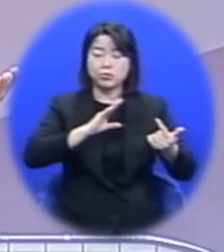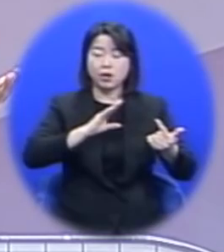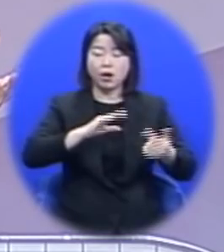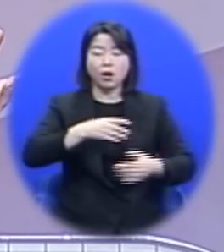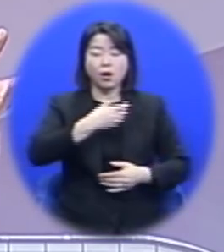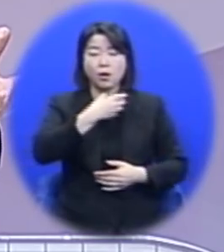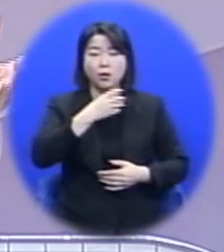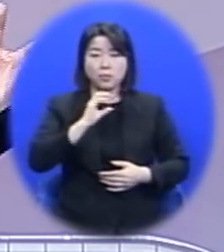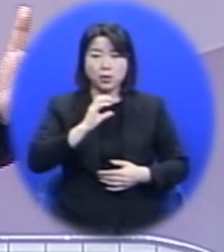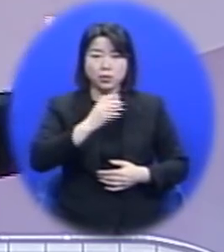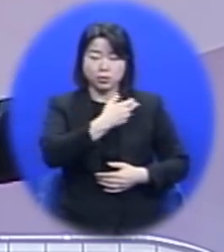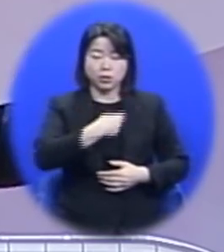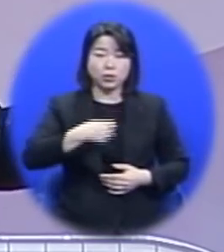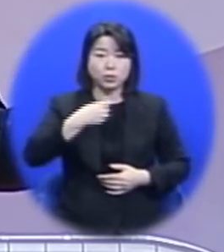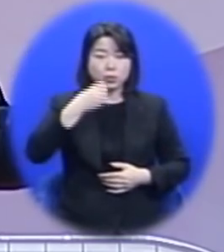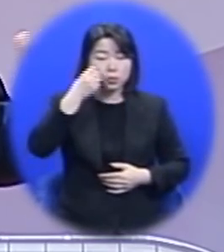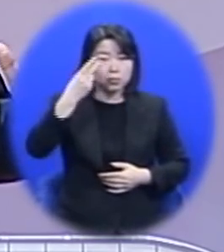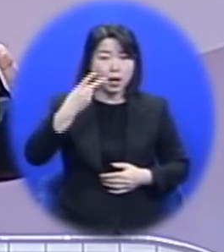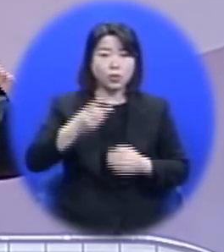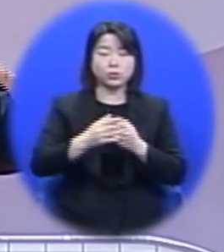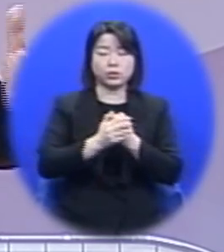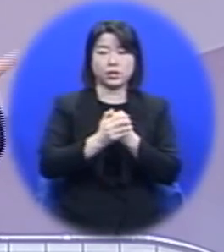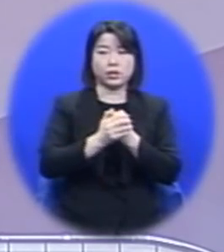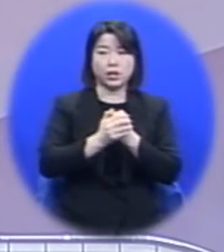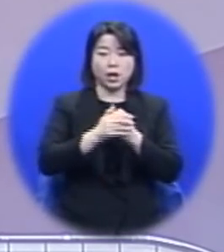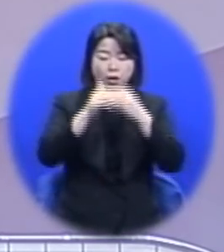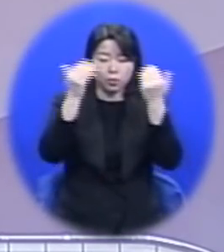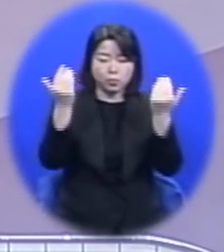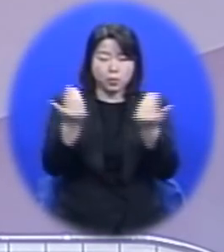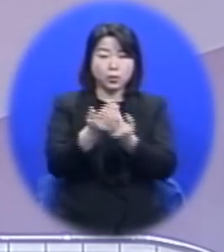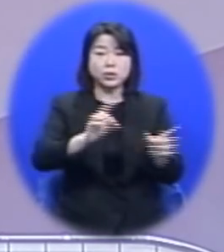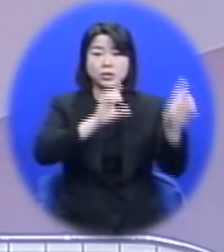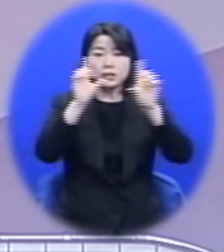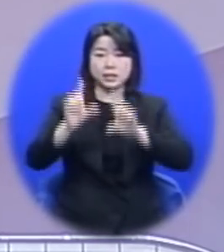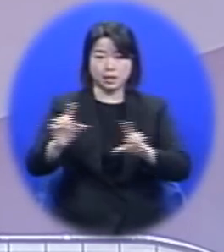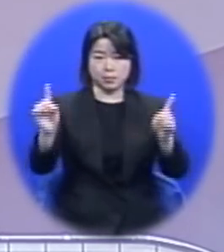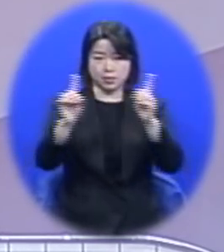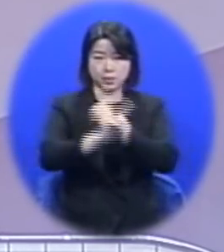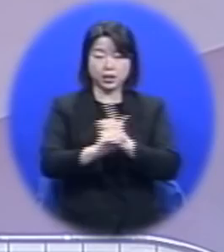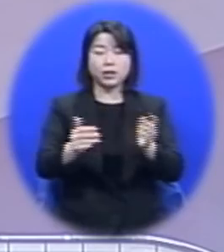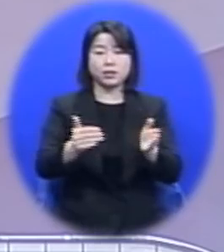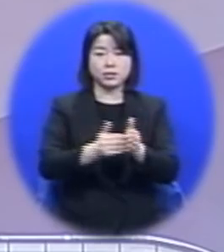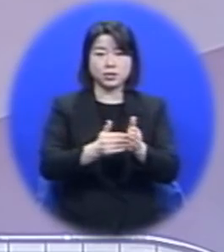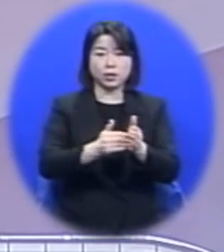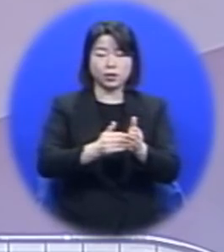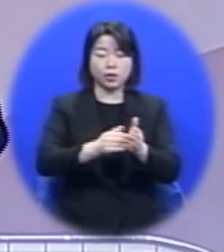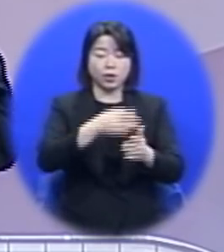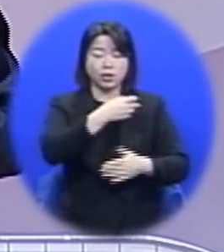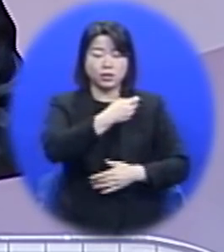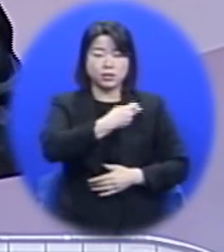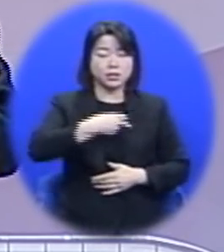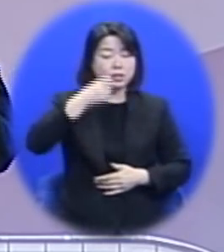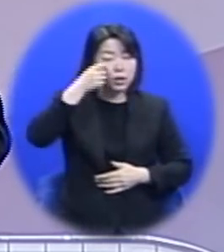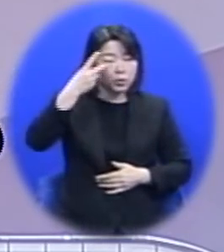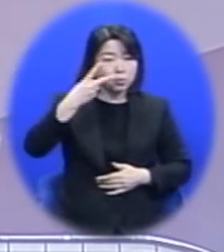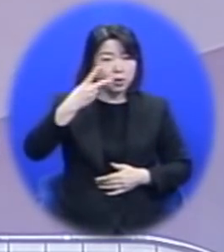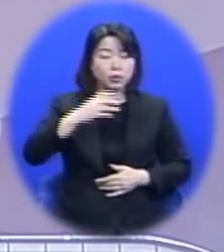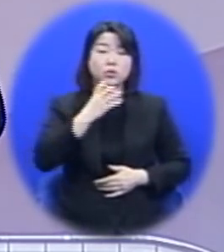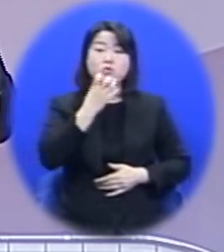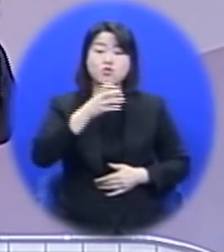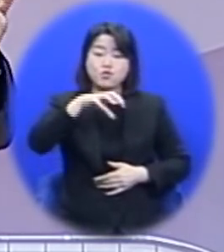놀라웠어요. 그리고 사도 바울의 삶은 완전히 달라졌습니다. 사도 바울은 유대 공동체